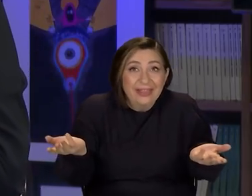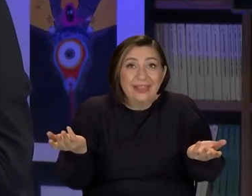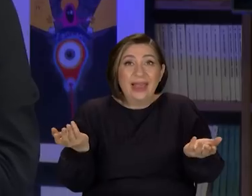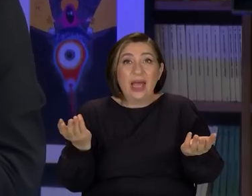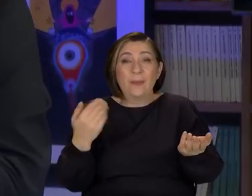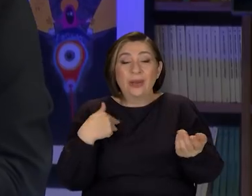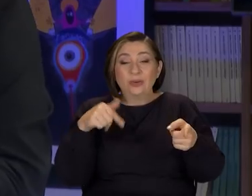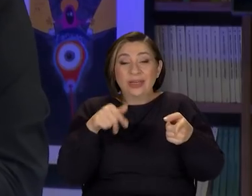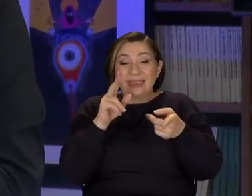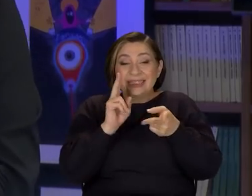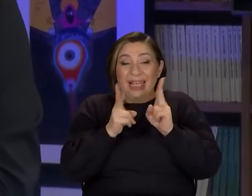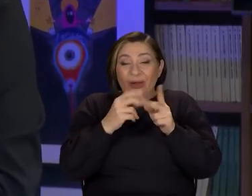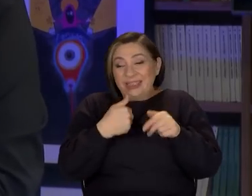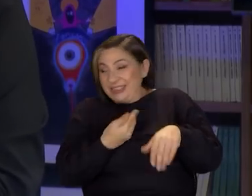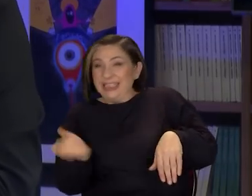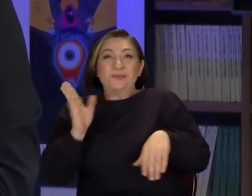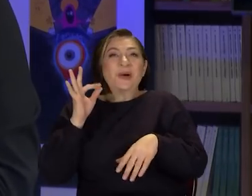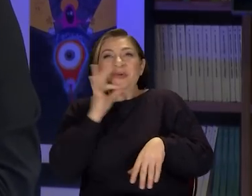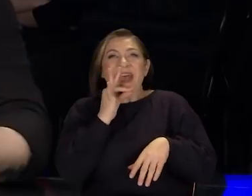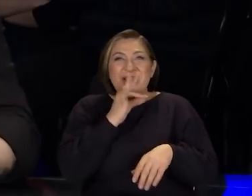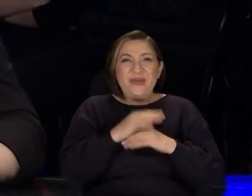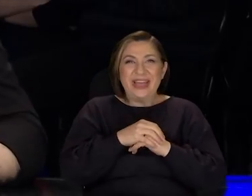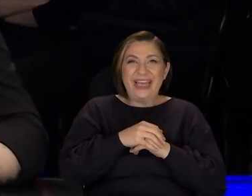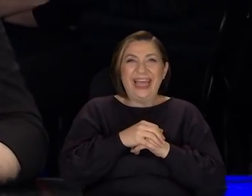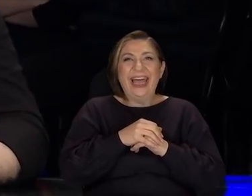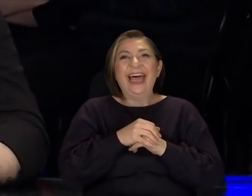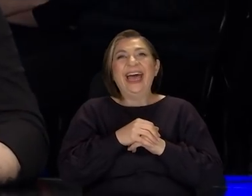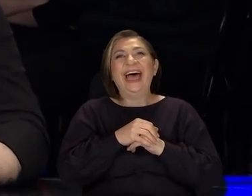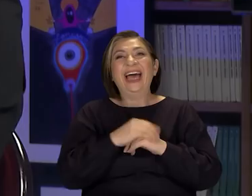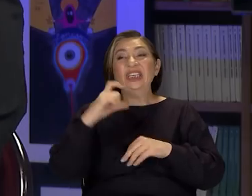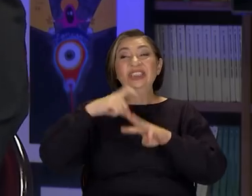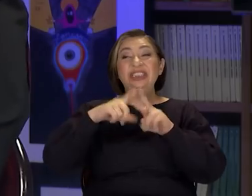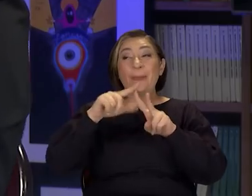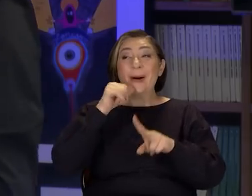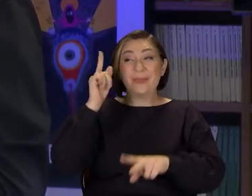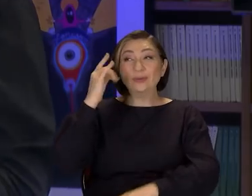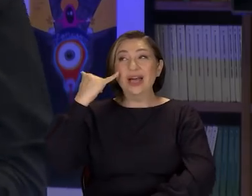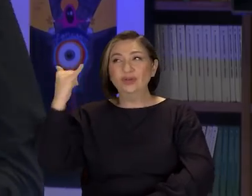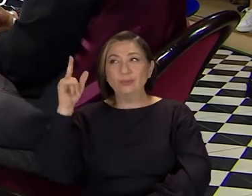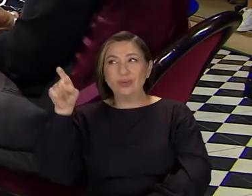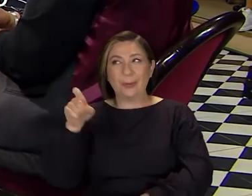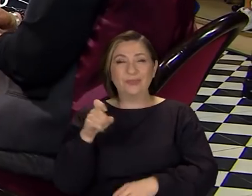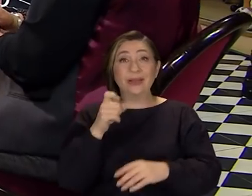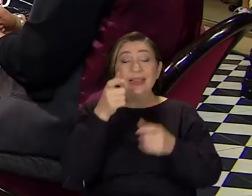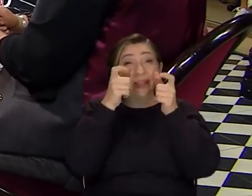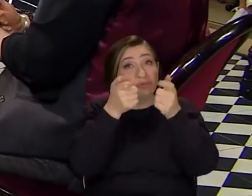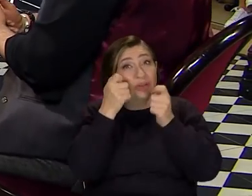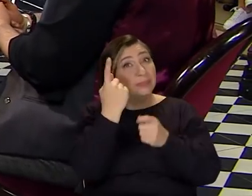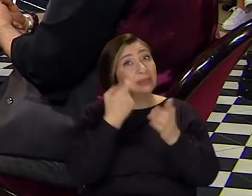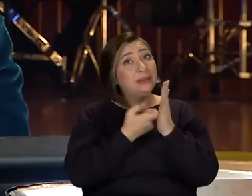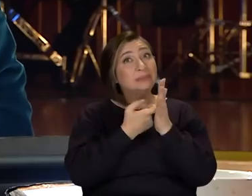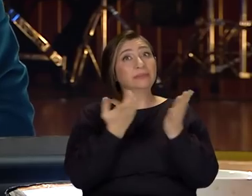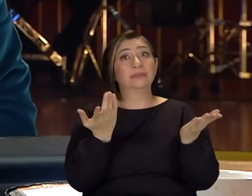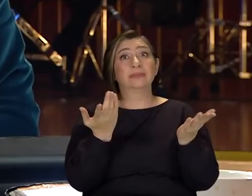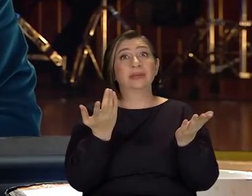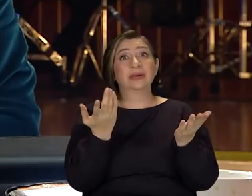Ben şu an bir oyundan çıkmak üzereyim. Ben yani, Cem abi az sonra yani arayacağım. Yani aslında şey, ilgi çekici bir isim.